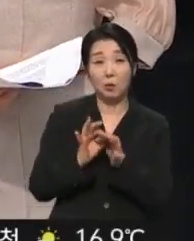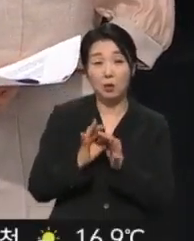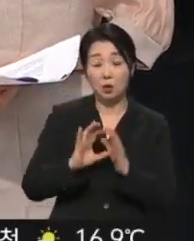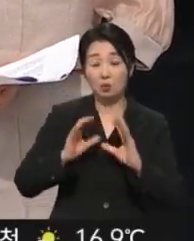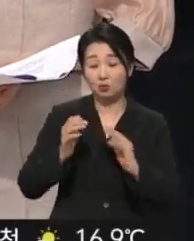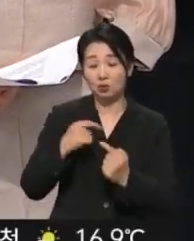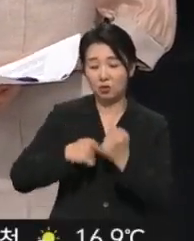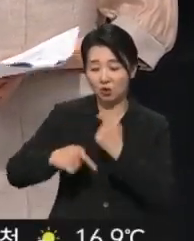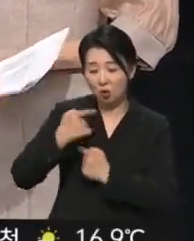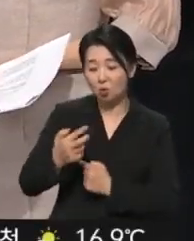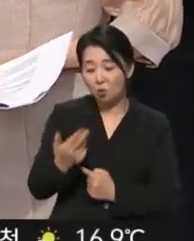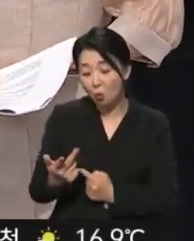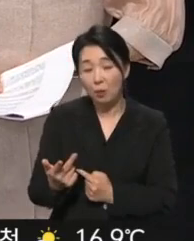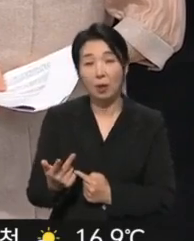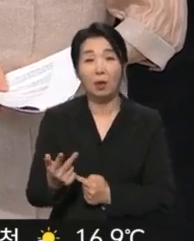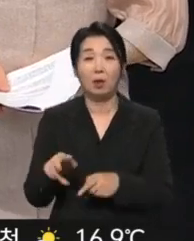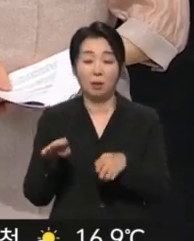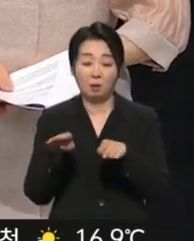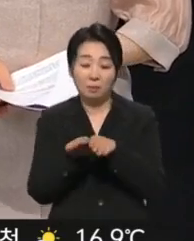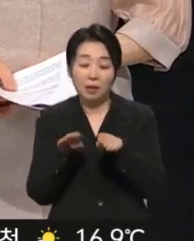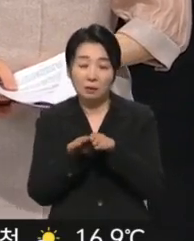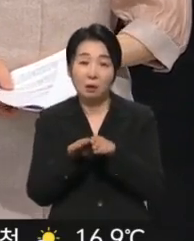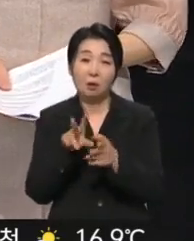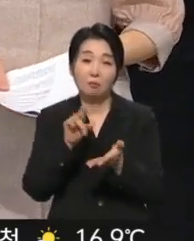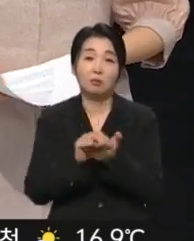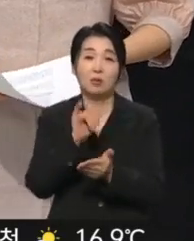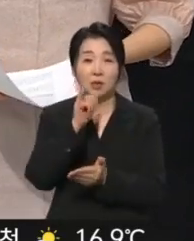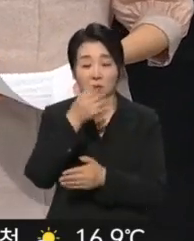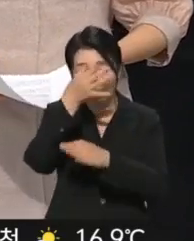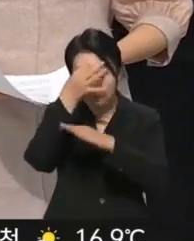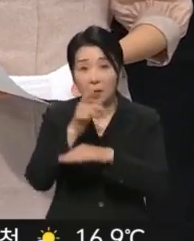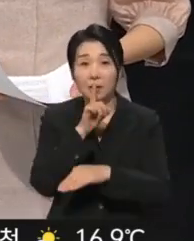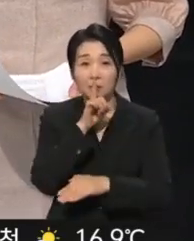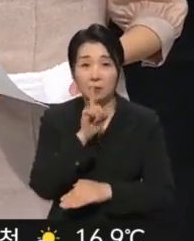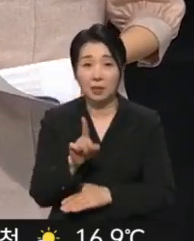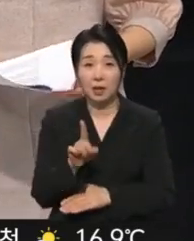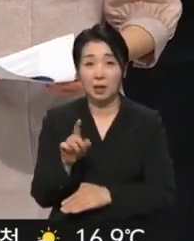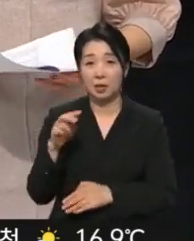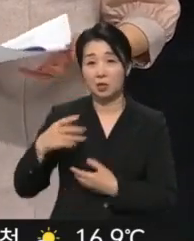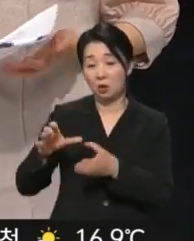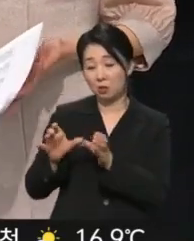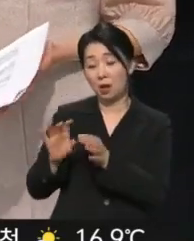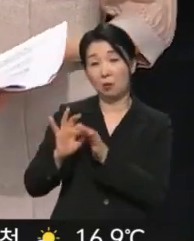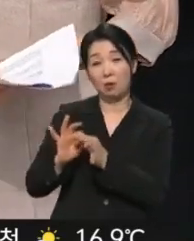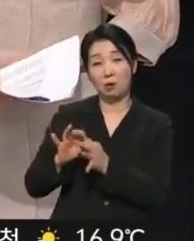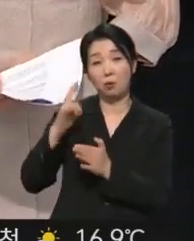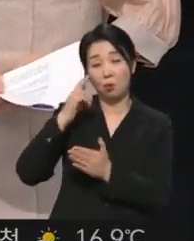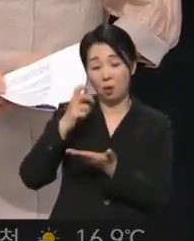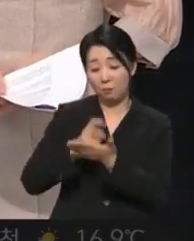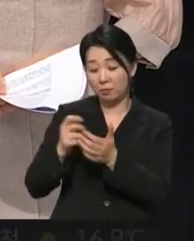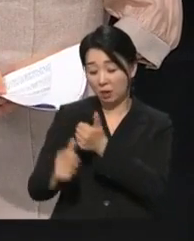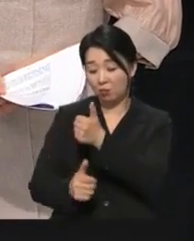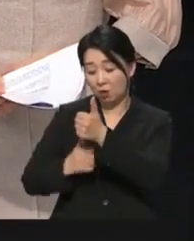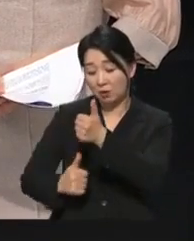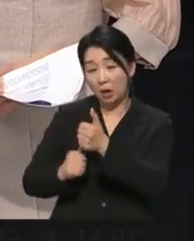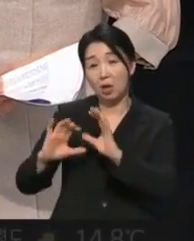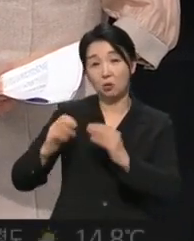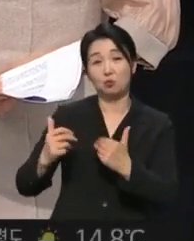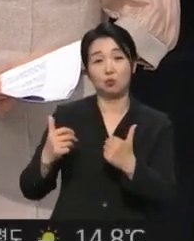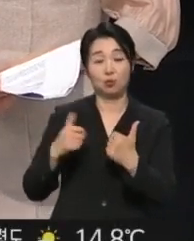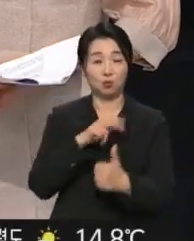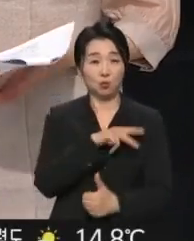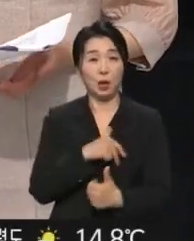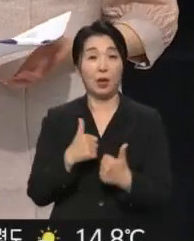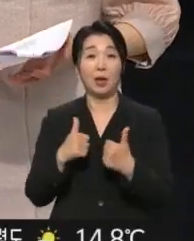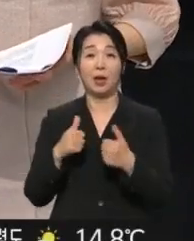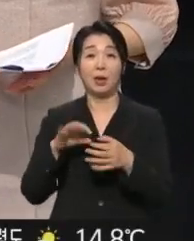공백과 차질이 발생한 데 대해서 송구스럽다고 전했는데요. 여당 소속이지만 법사위원장으로 국회 측 대표로 검사